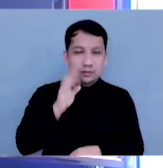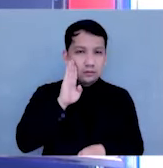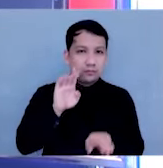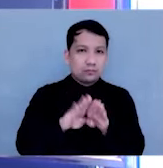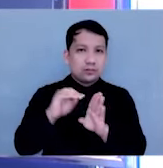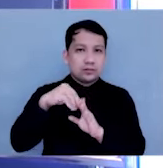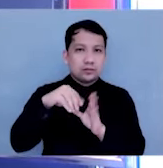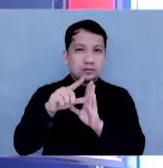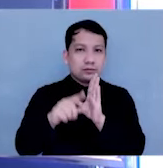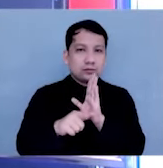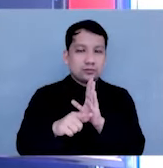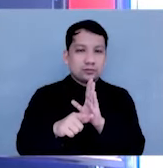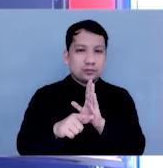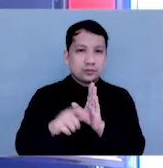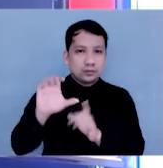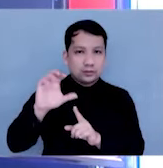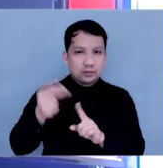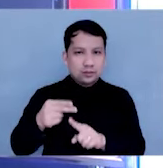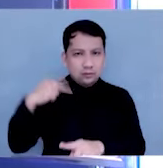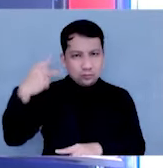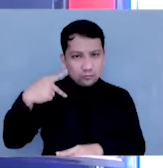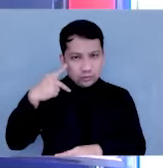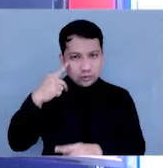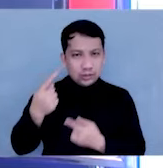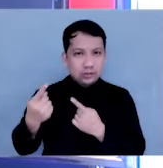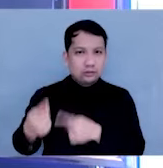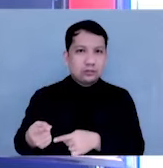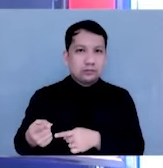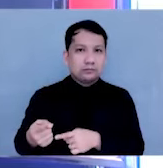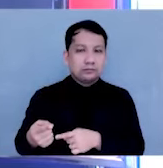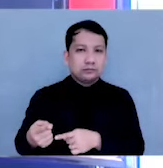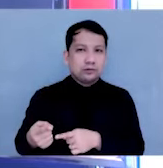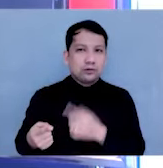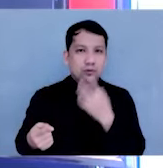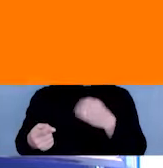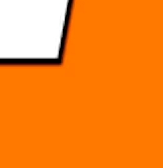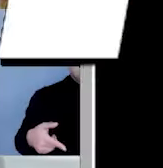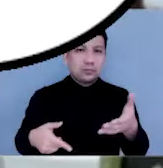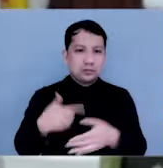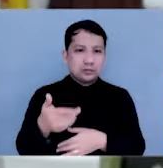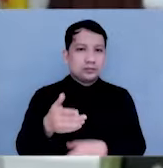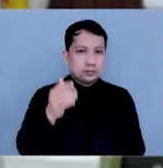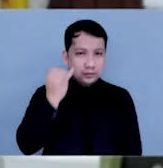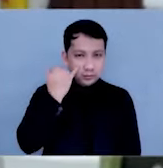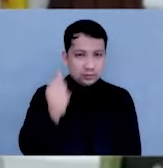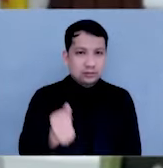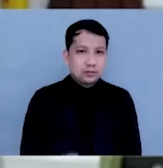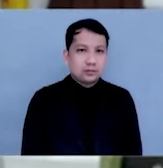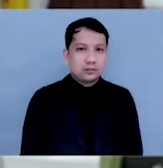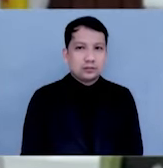Hall. Politika raw ang nasa likod nito. Nasa frontline ng balitang yan si John Aroa.